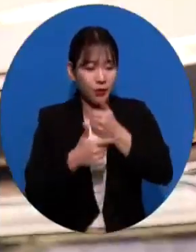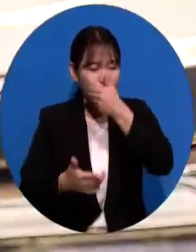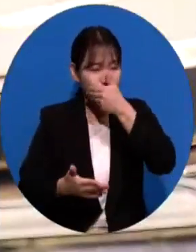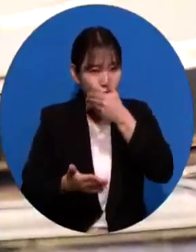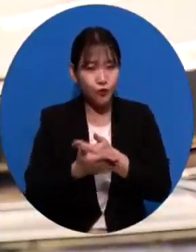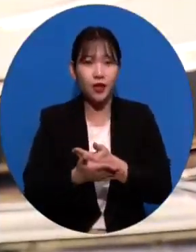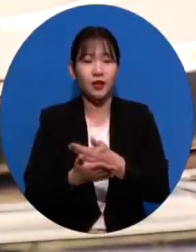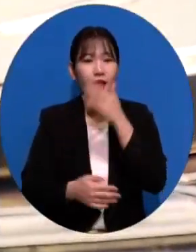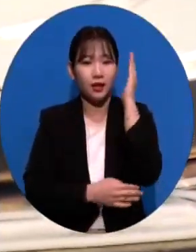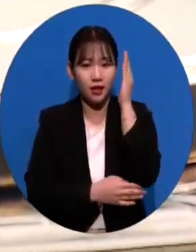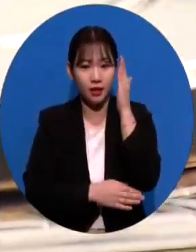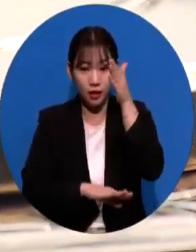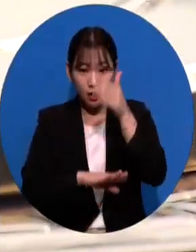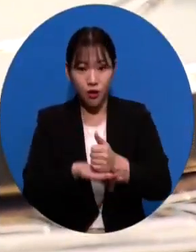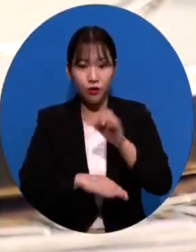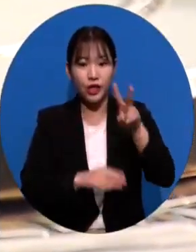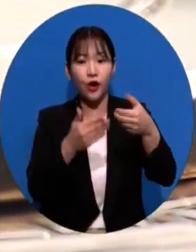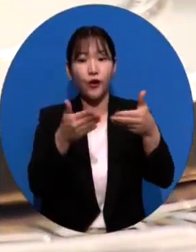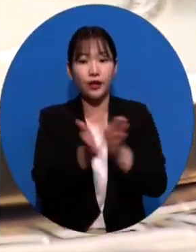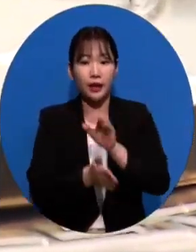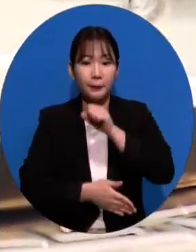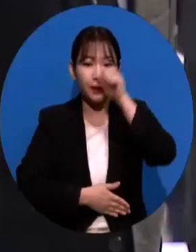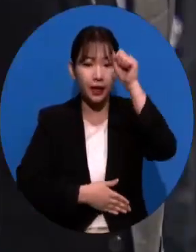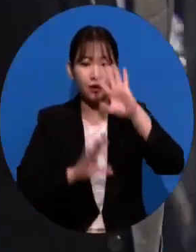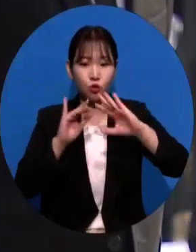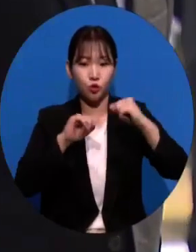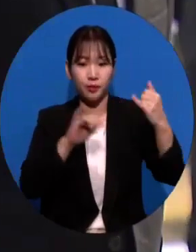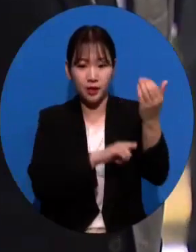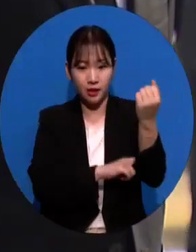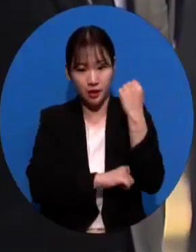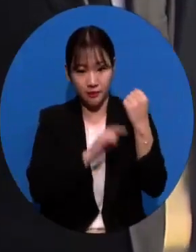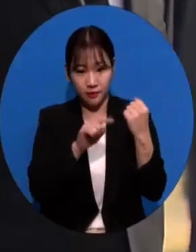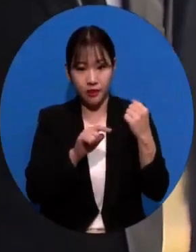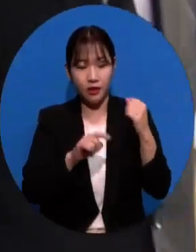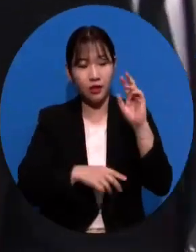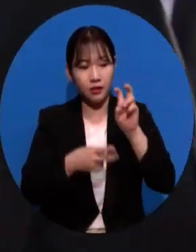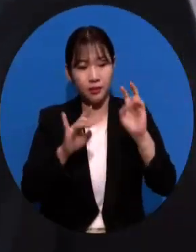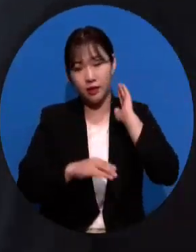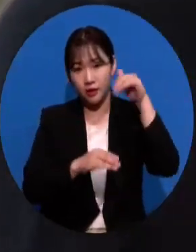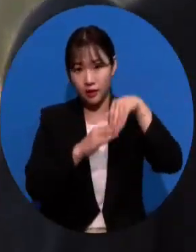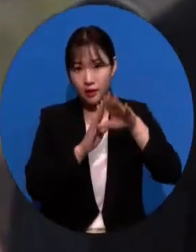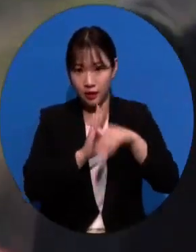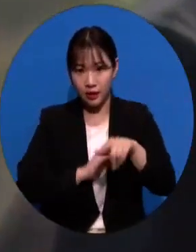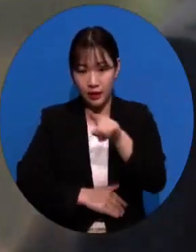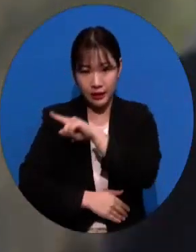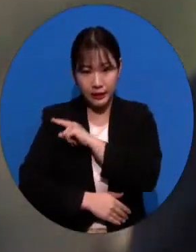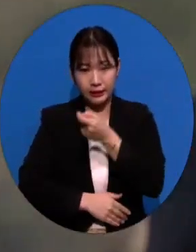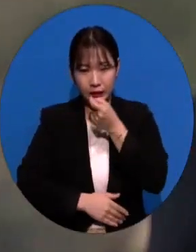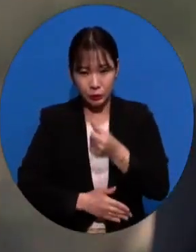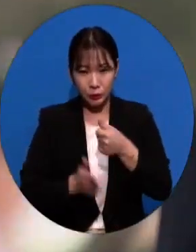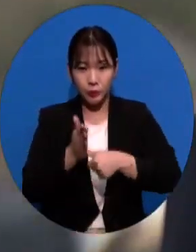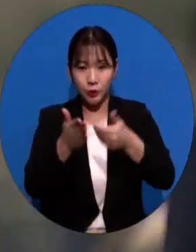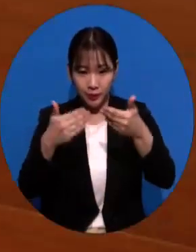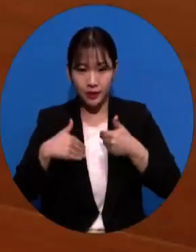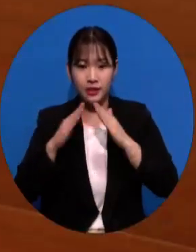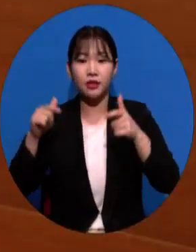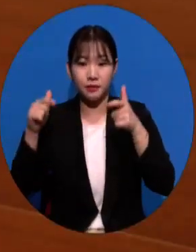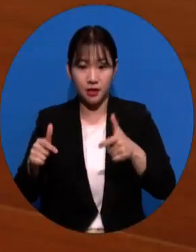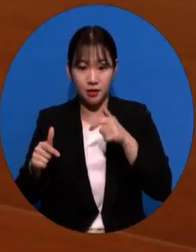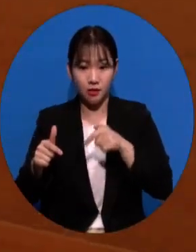이야기하며 끝내 여당이 된 국민의힘. 20대 대선에서 가장 낮은 득표율을 안긴